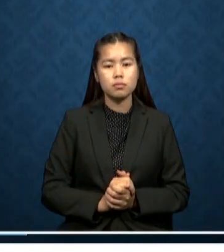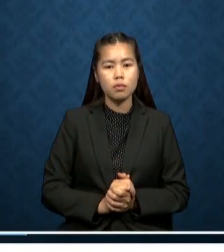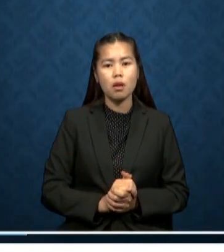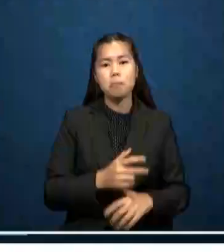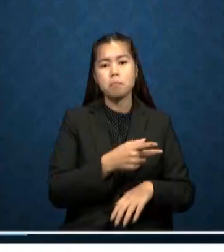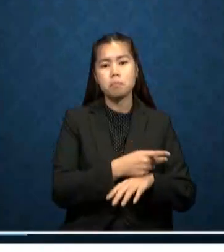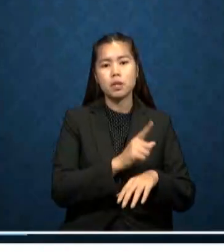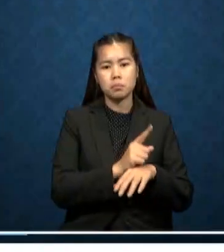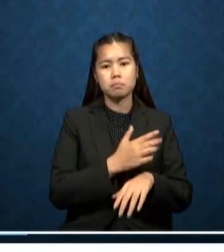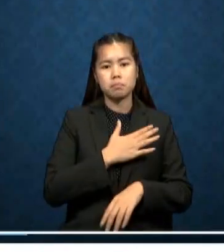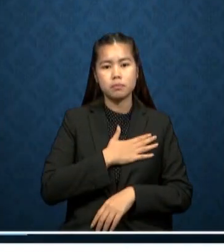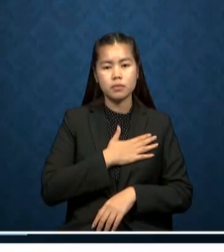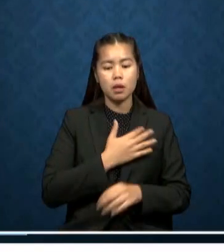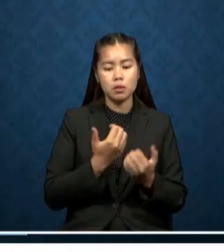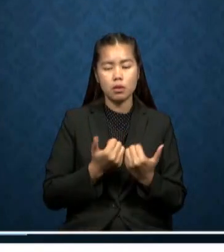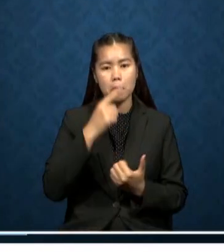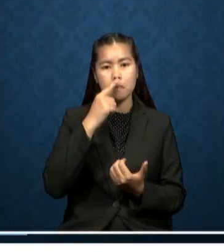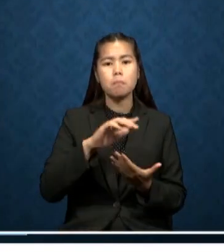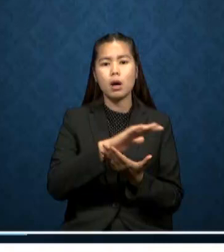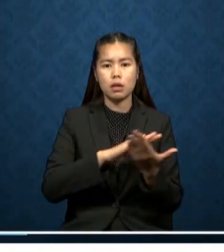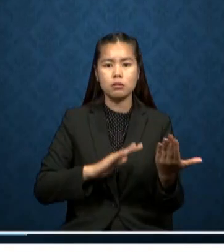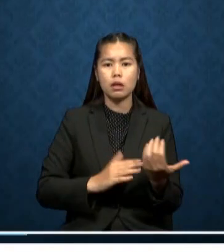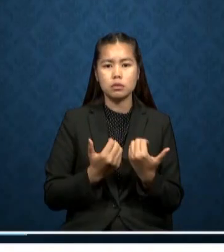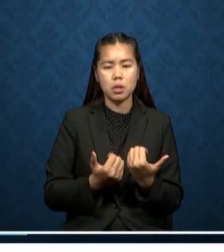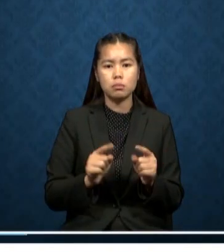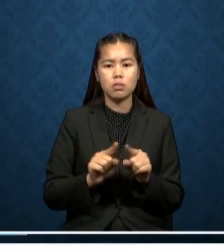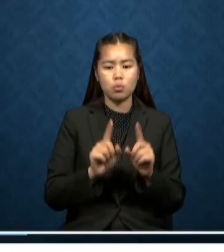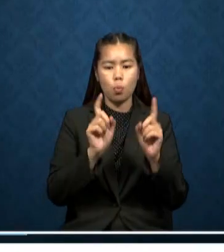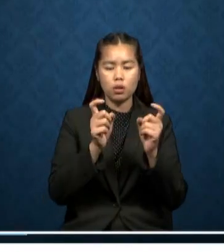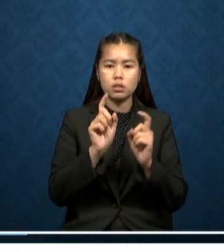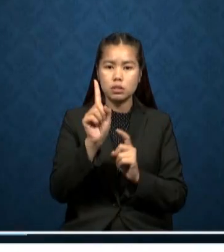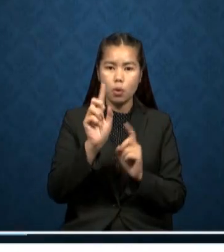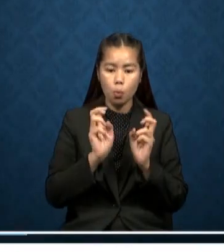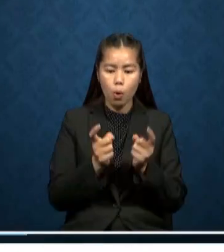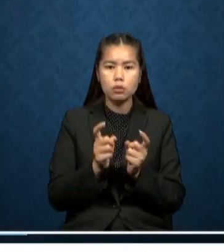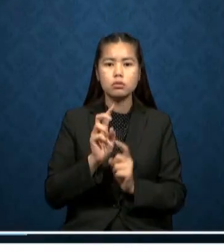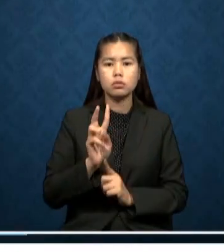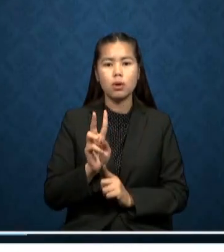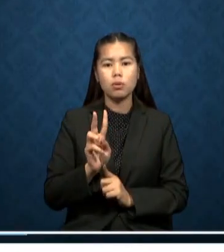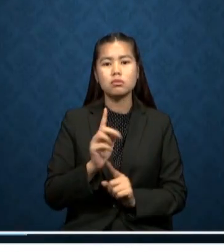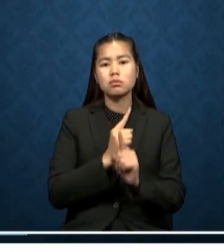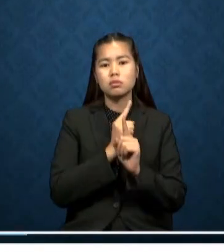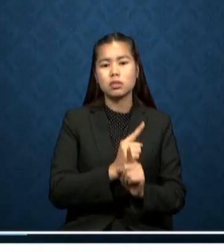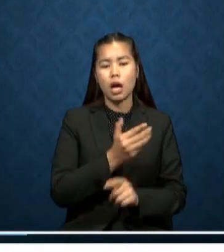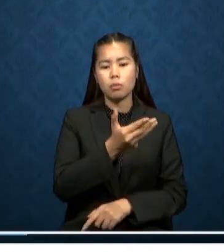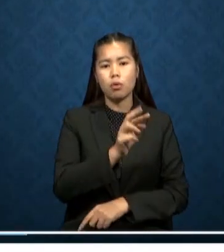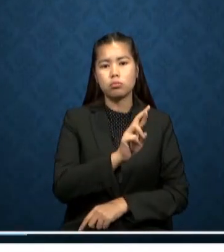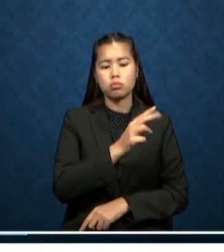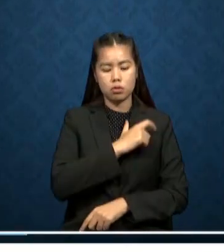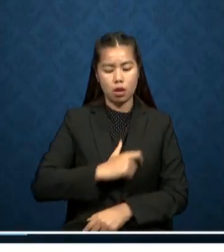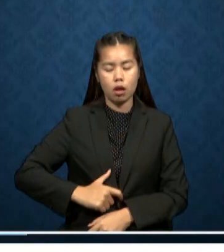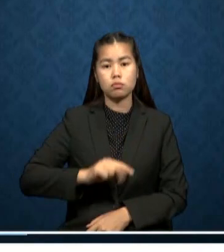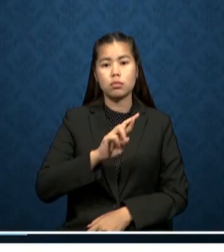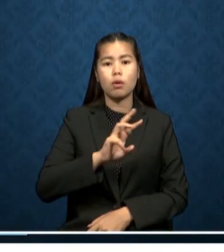ว่าปัจจุบันสถานการณ์บ้านเมืองของเราตรงกับวรรคที่ 1และวรรคที่ 2ในบทพระราชนิพลของล้นเกล้ารัชกาลที่ 6